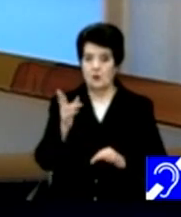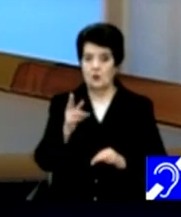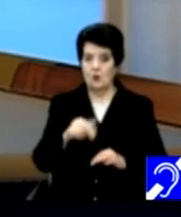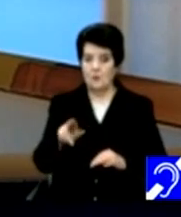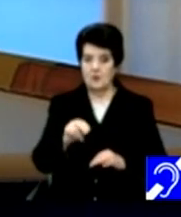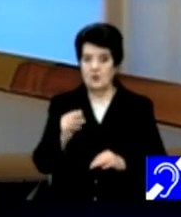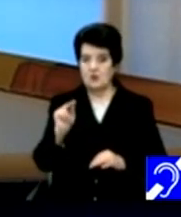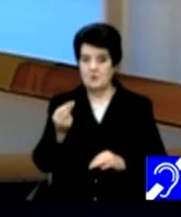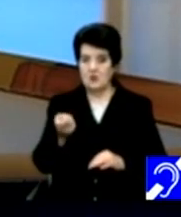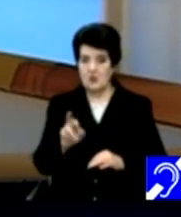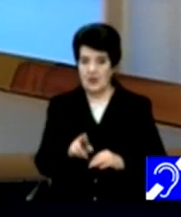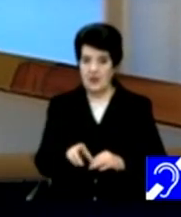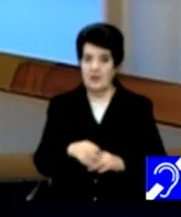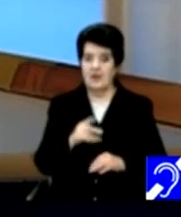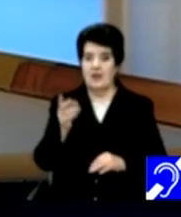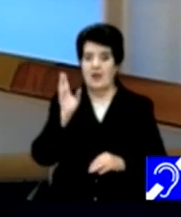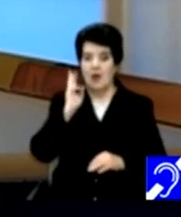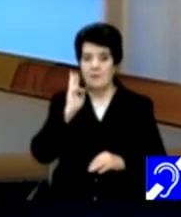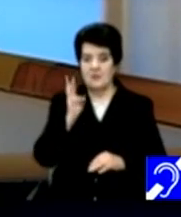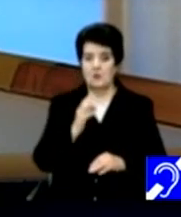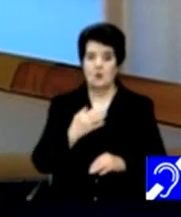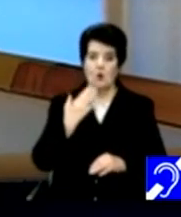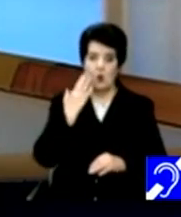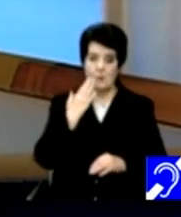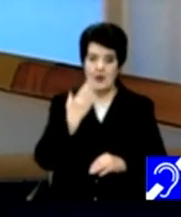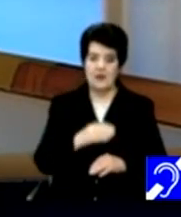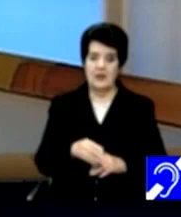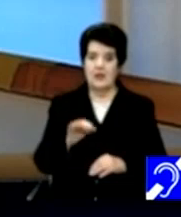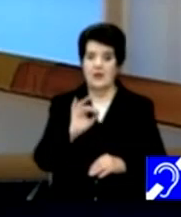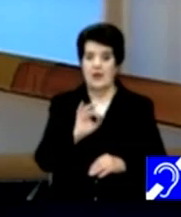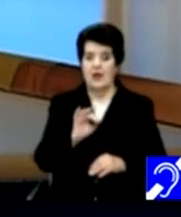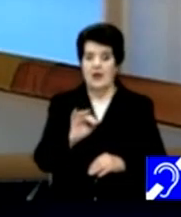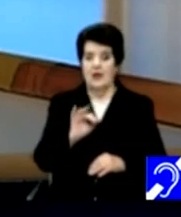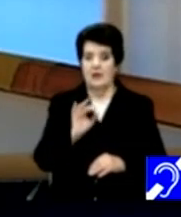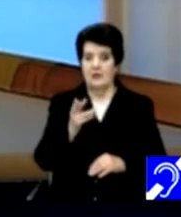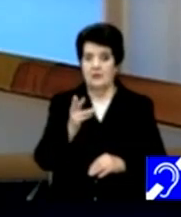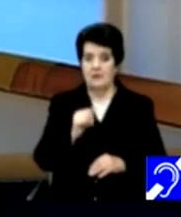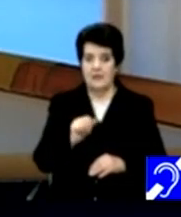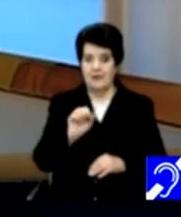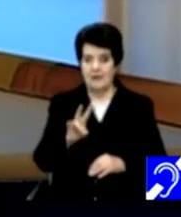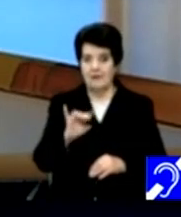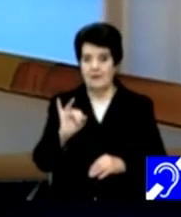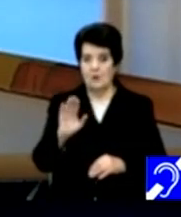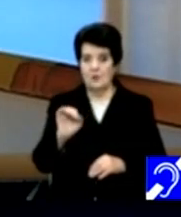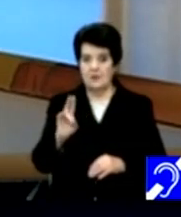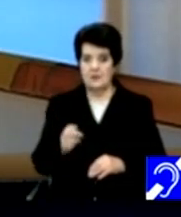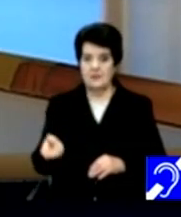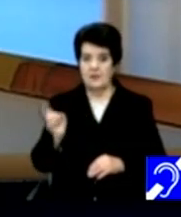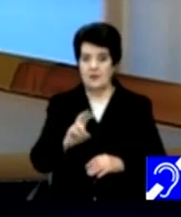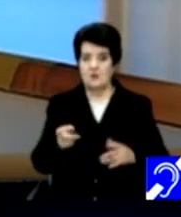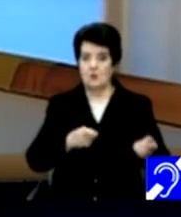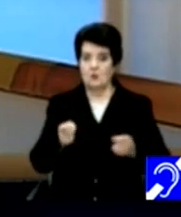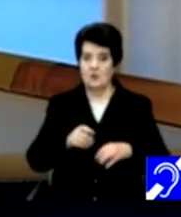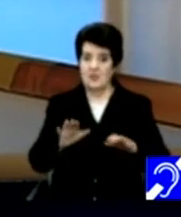Raionul Cimișlia, a participat ambasadorul României în Republica Moldova, excelența sa Daniel Ioniță, reprezentanți ai